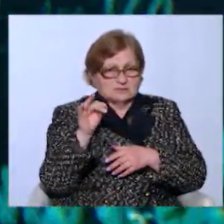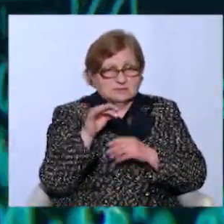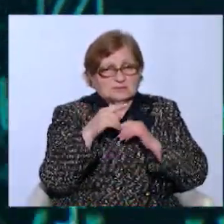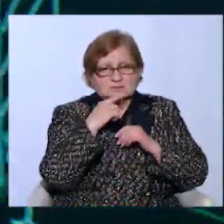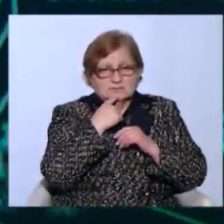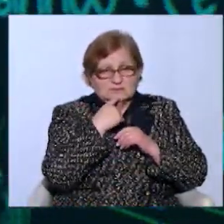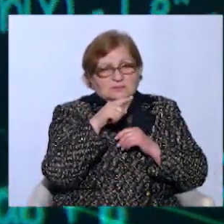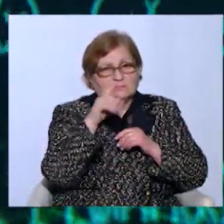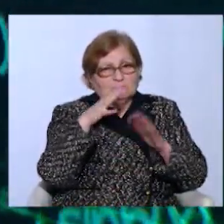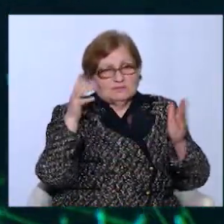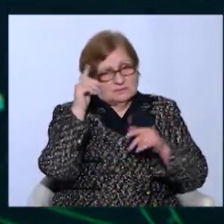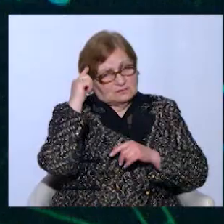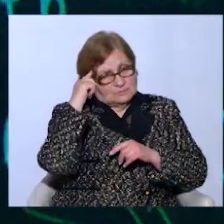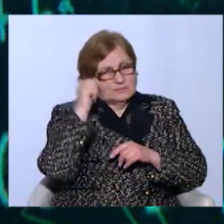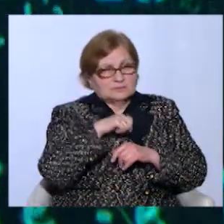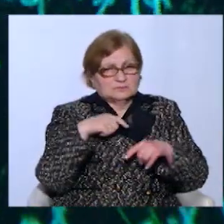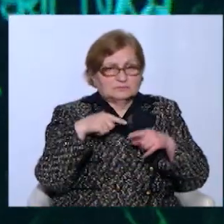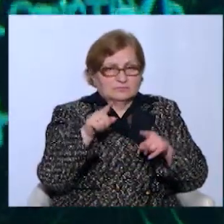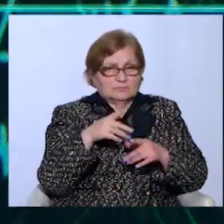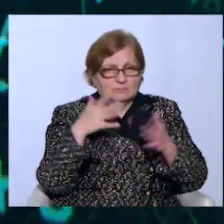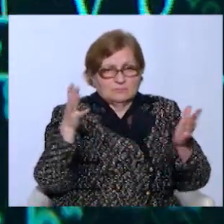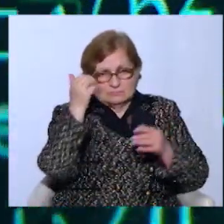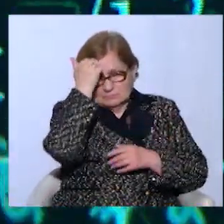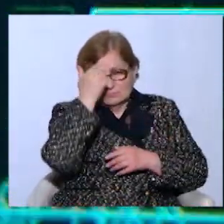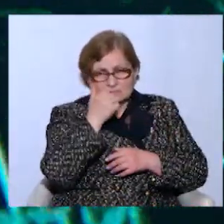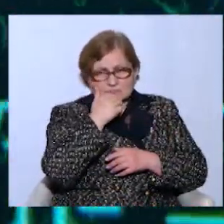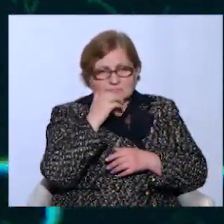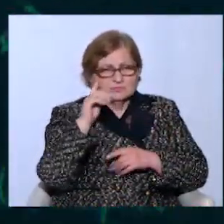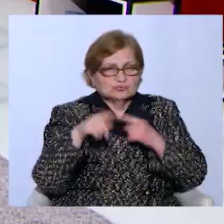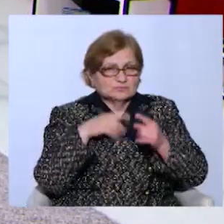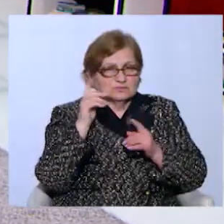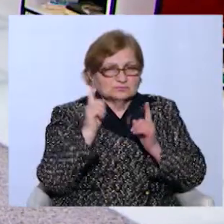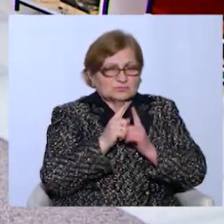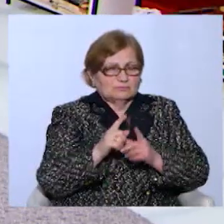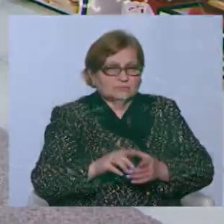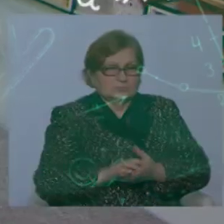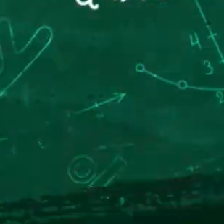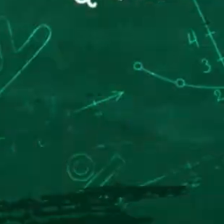tavs chotat ifikret tangensze da qualoferi gamogivot didi mazloba qovradghebistvis shemdeg kuira shevxdebit.